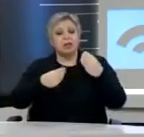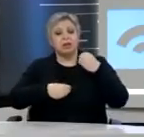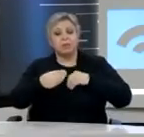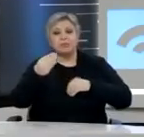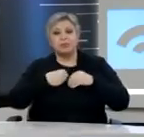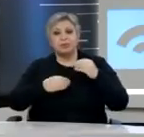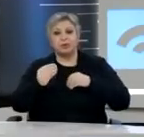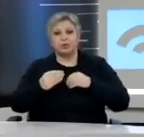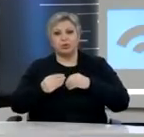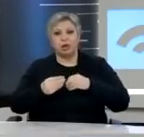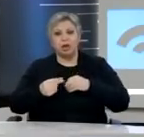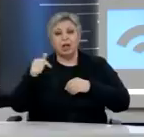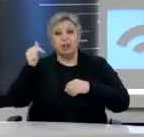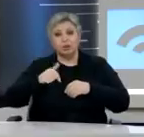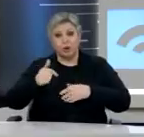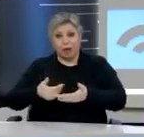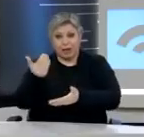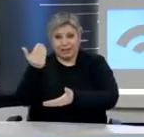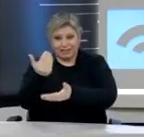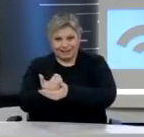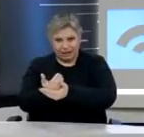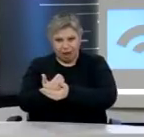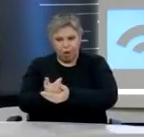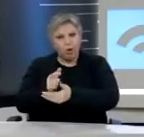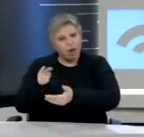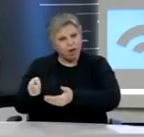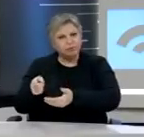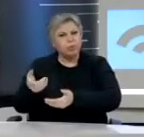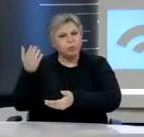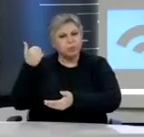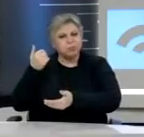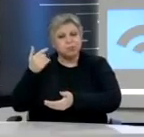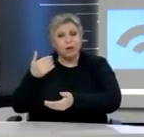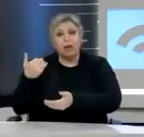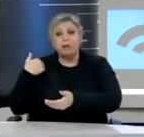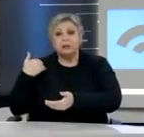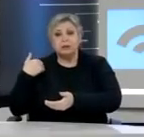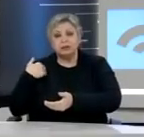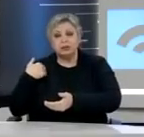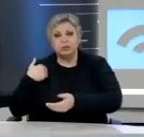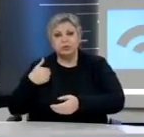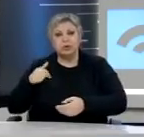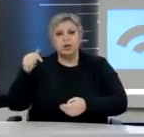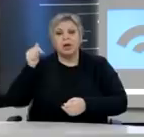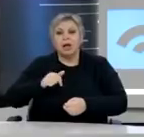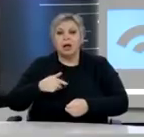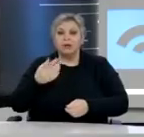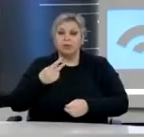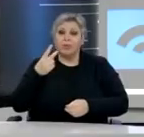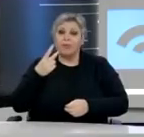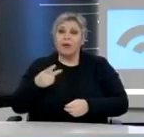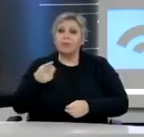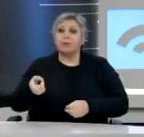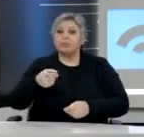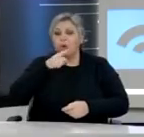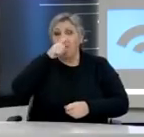θέση, φαίνεται ότι με την πρόταση για ψήφο εμπιστοσύνης που κατέθεσα πρέπει να έχει έρθει σε πολύ πολύ δυσκολότερη θέση